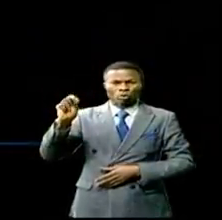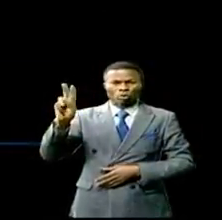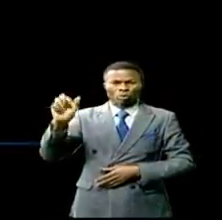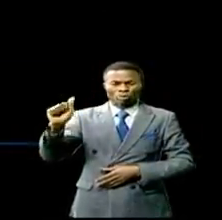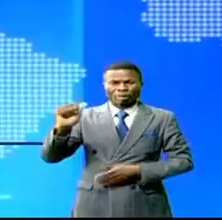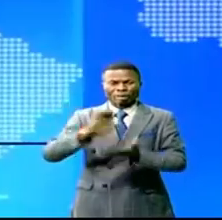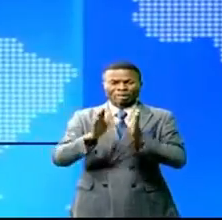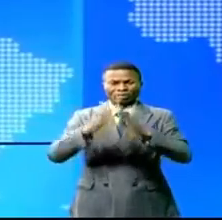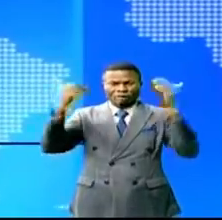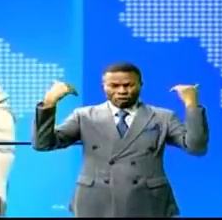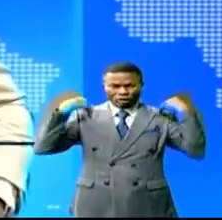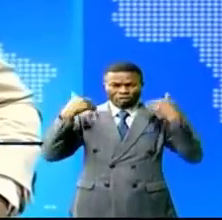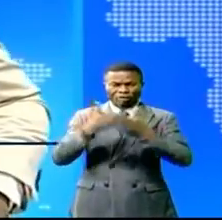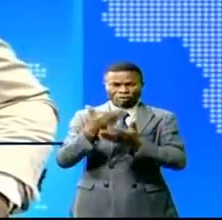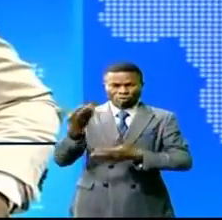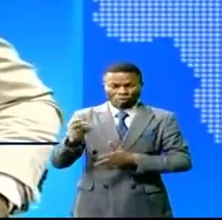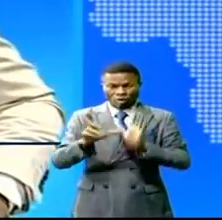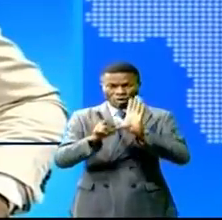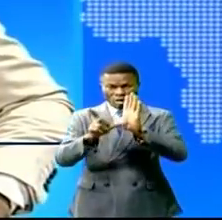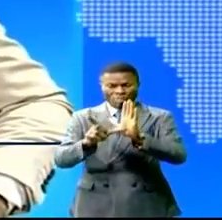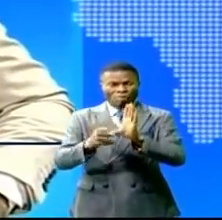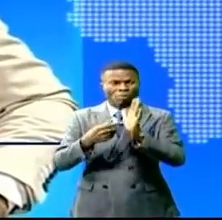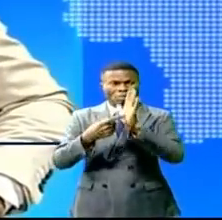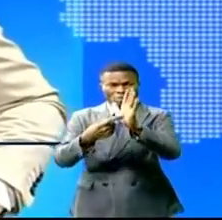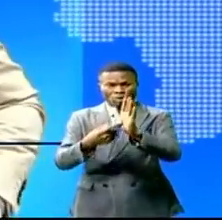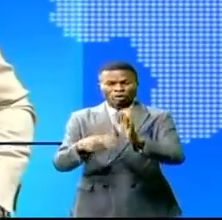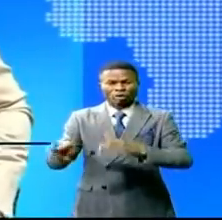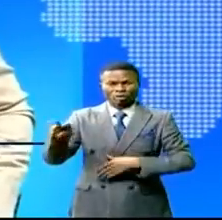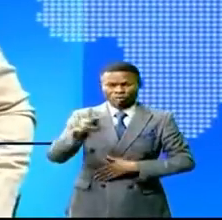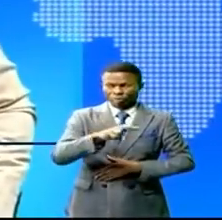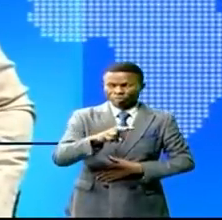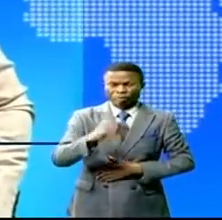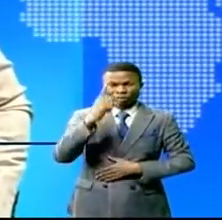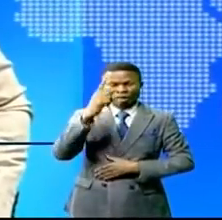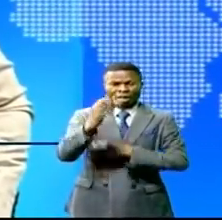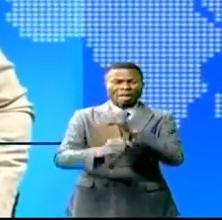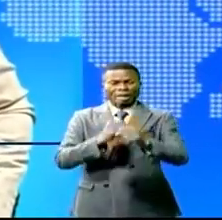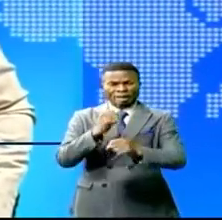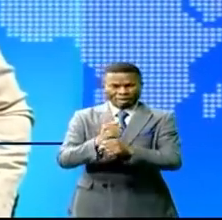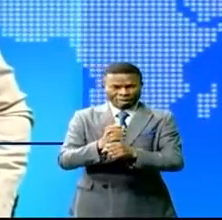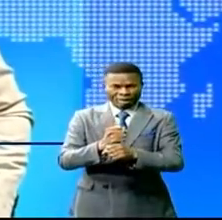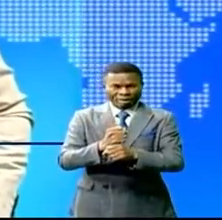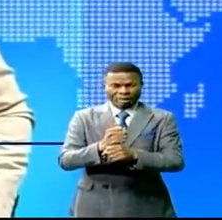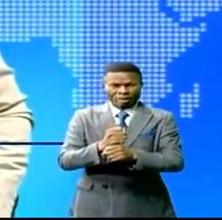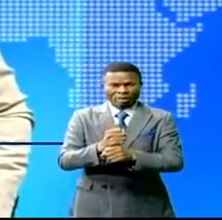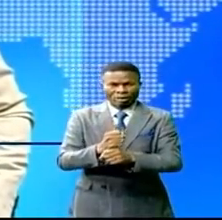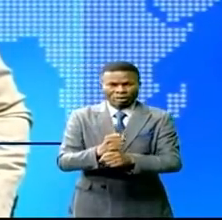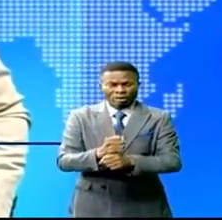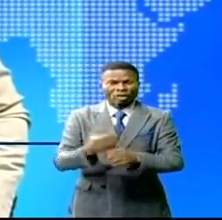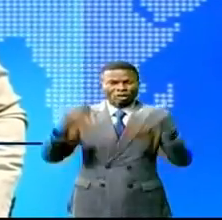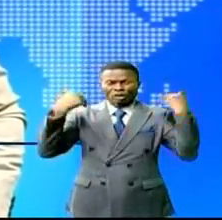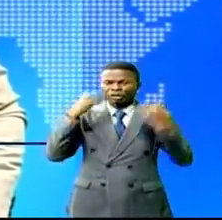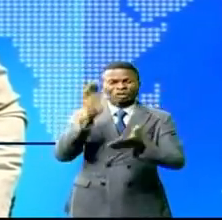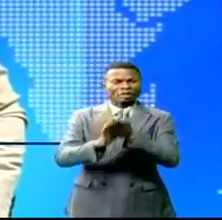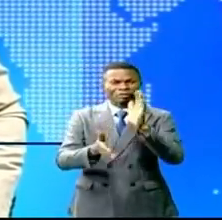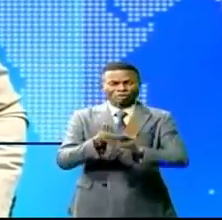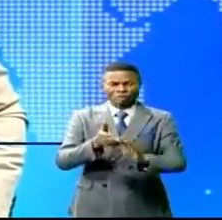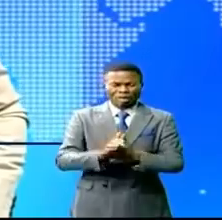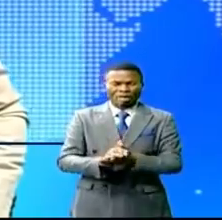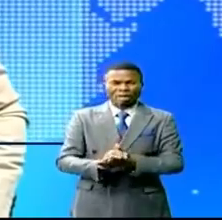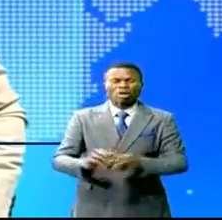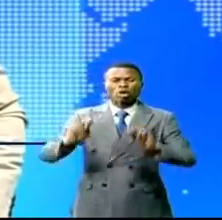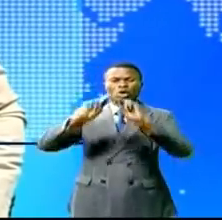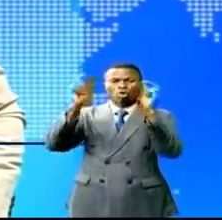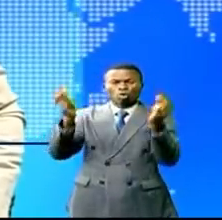du groupement vous venez l'année suivre que ça fait de la pub d'une année son chef le groupement de